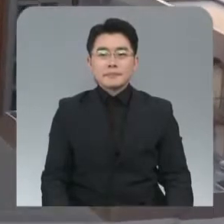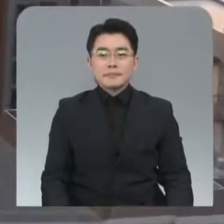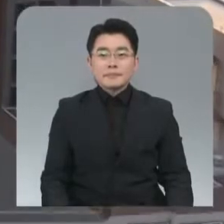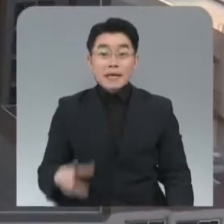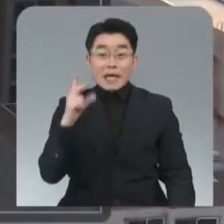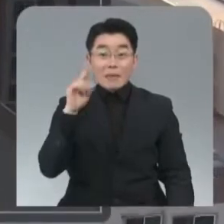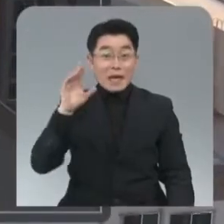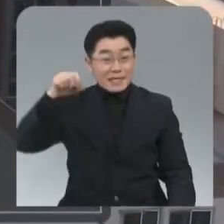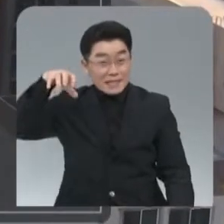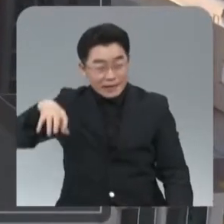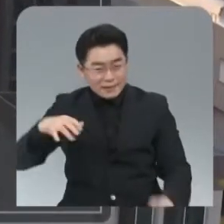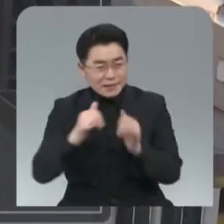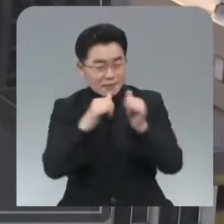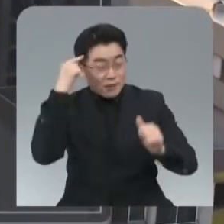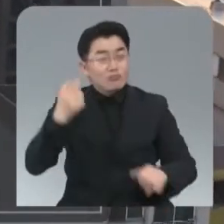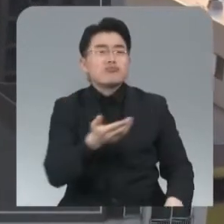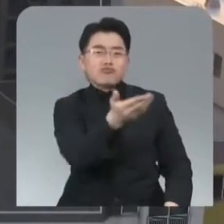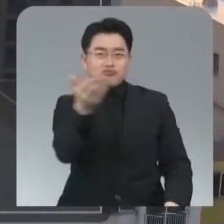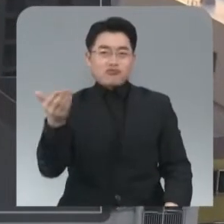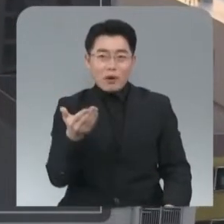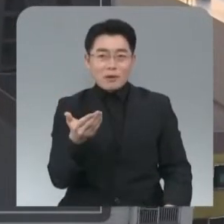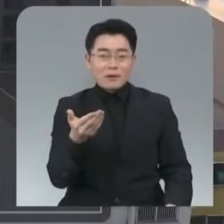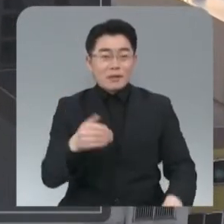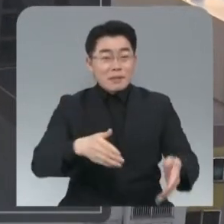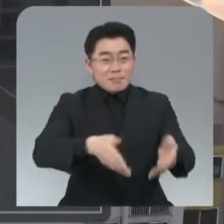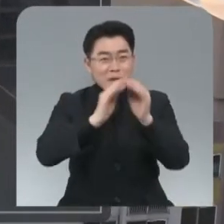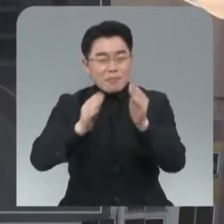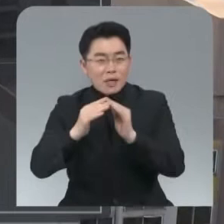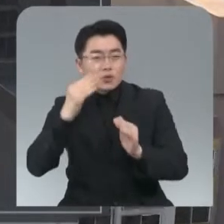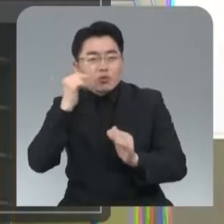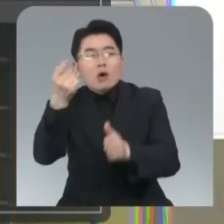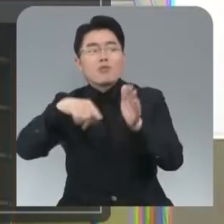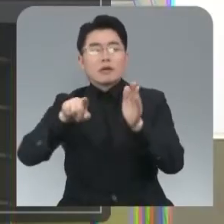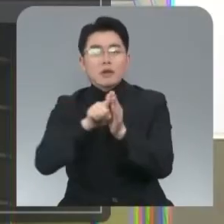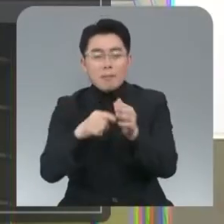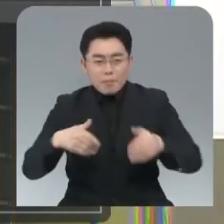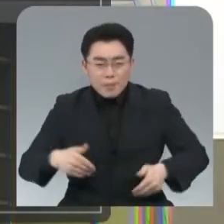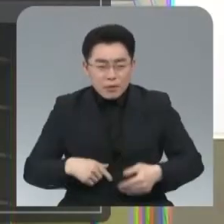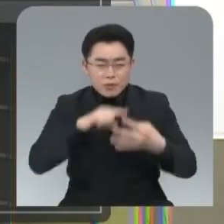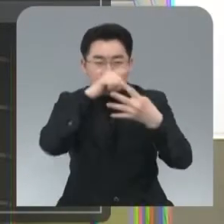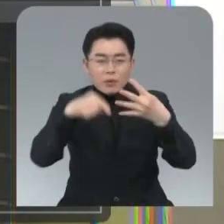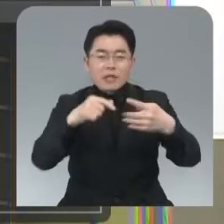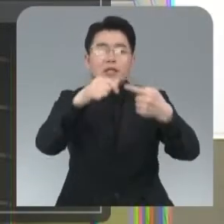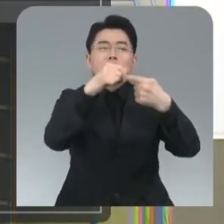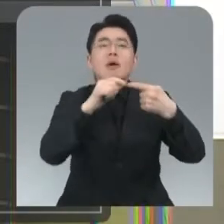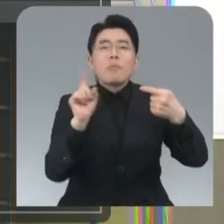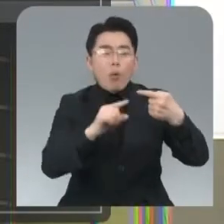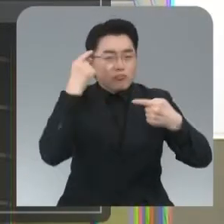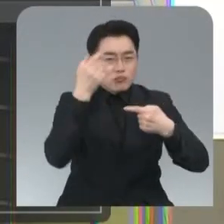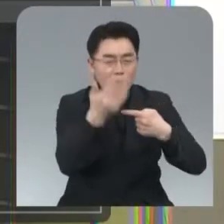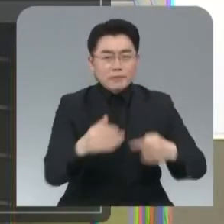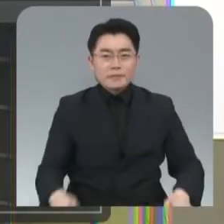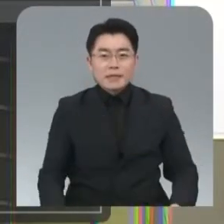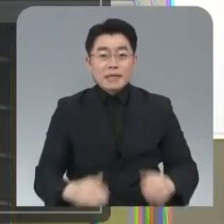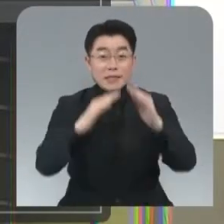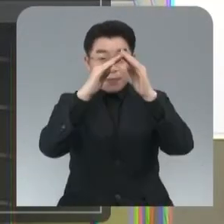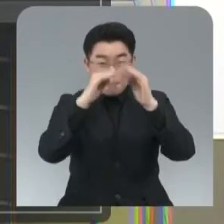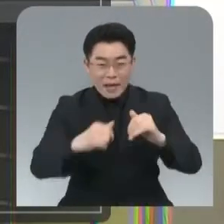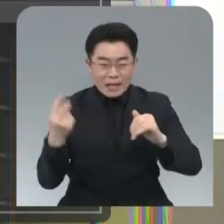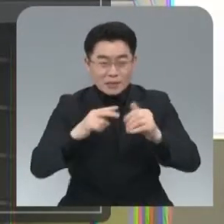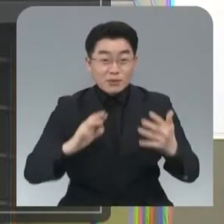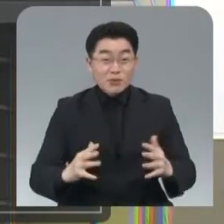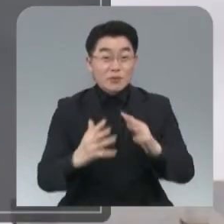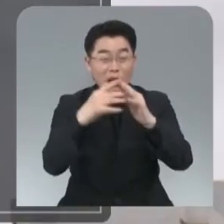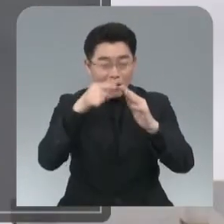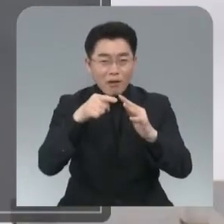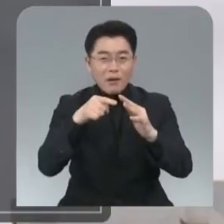KBS가 여론조사를 통해 주택 공급을 위해 우선해야 할 정책을 물었습니다. 재건축, 재개발 규제